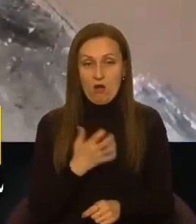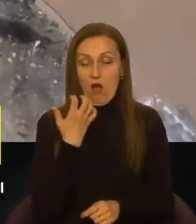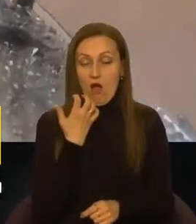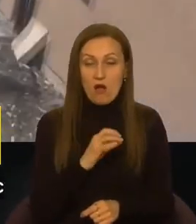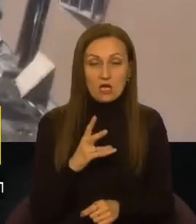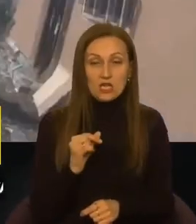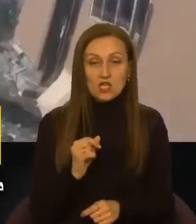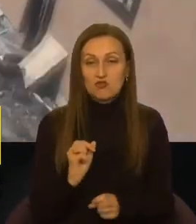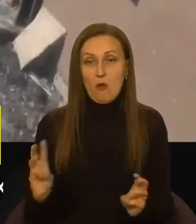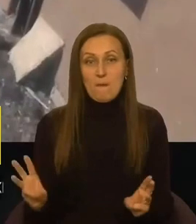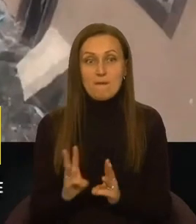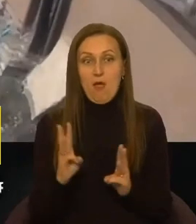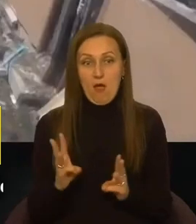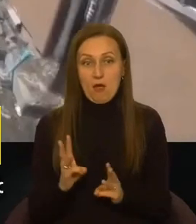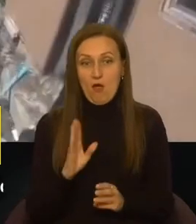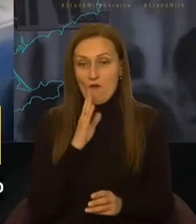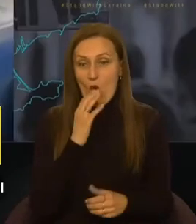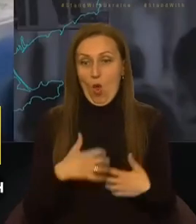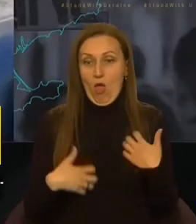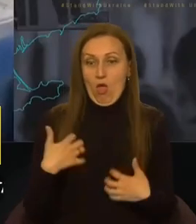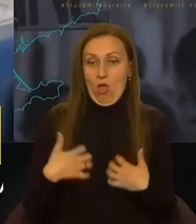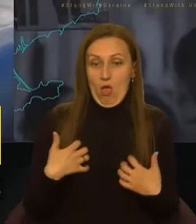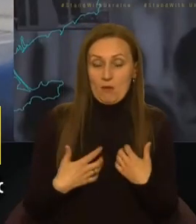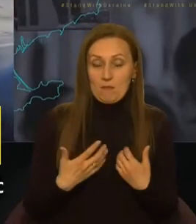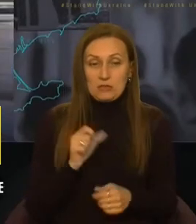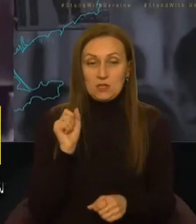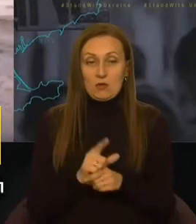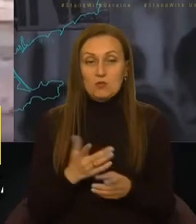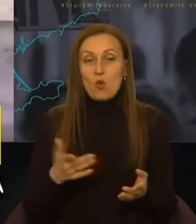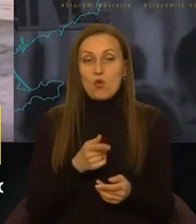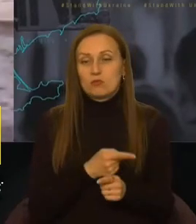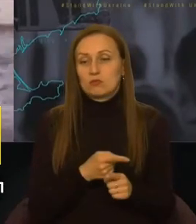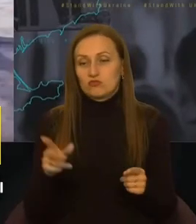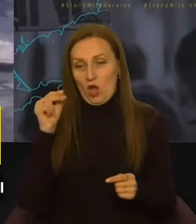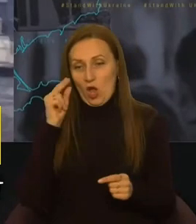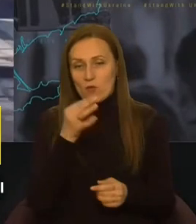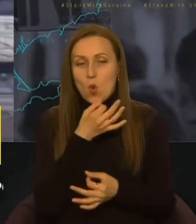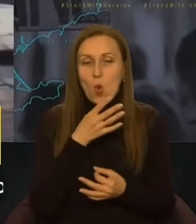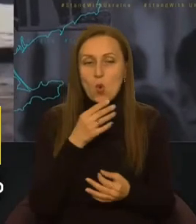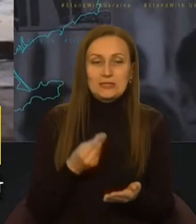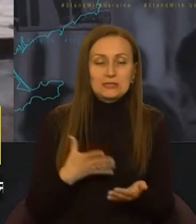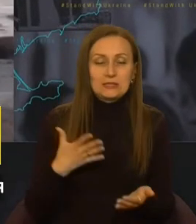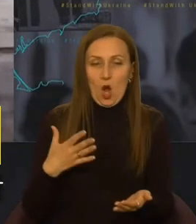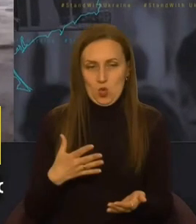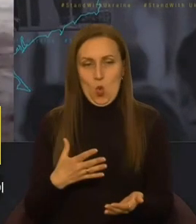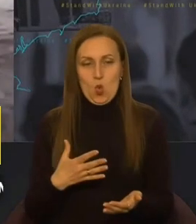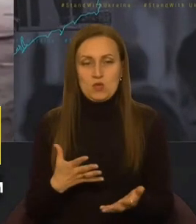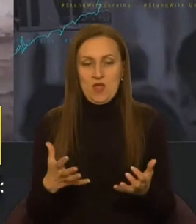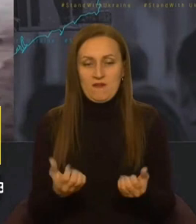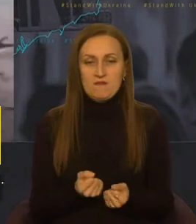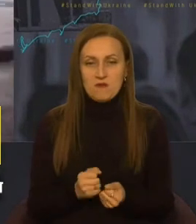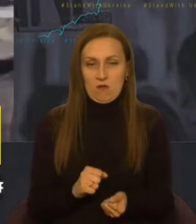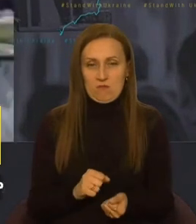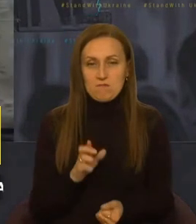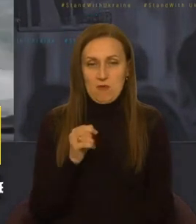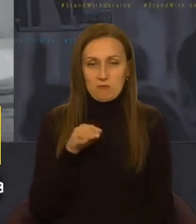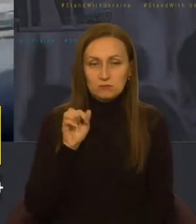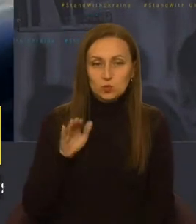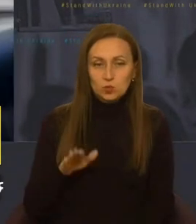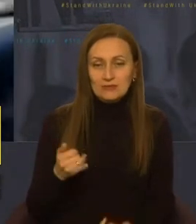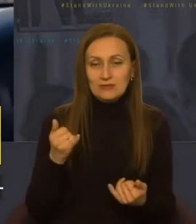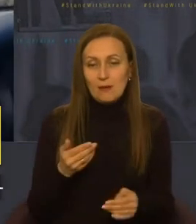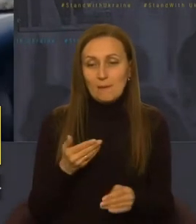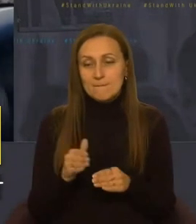гарячіше, ніж в пеклі. Ворог поспішає, має завдання до якоїсь чергової дати будь-якою ціною взяти Бахмут.